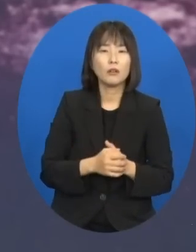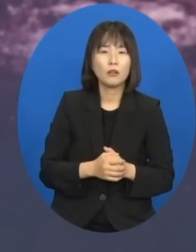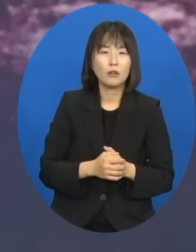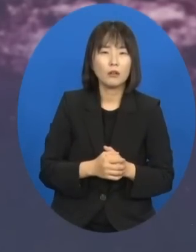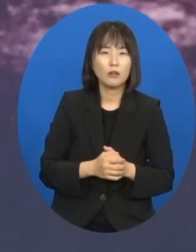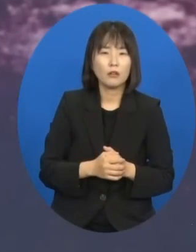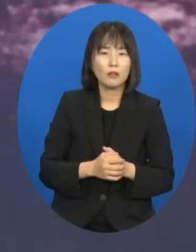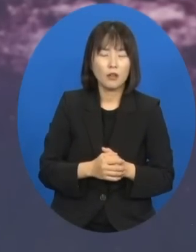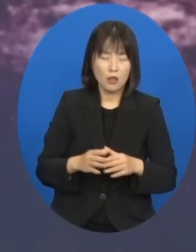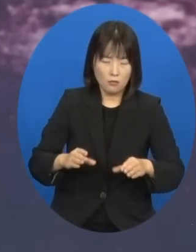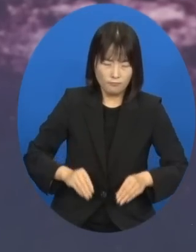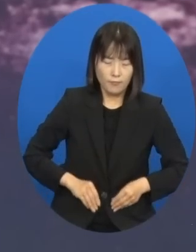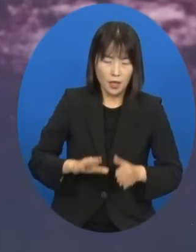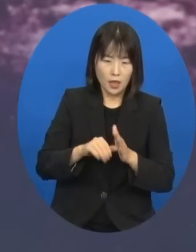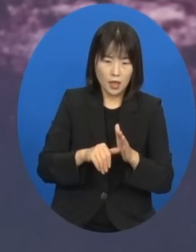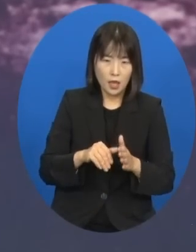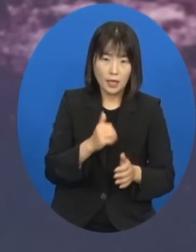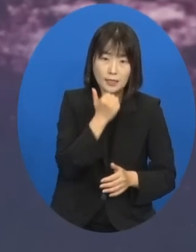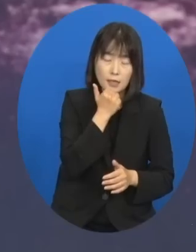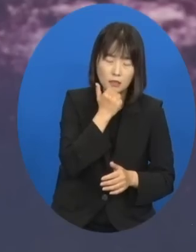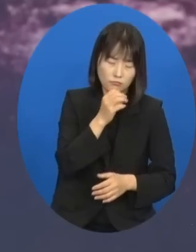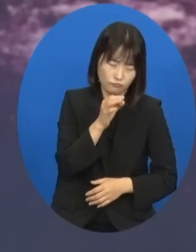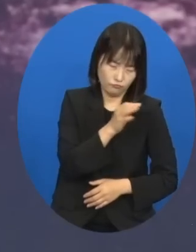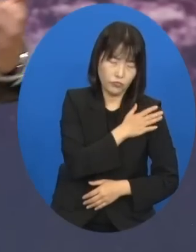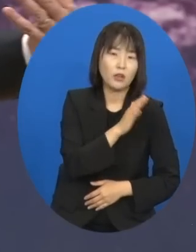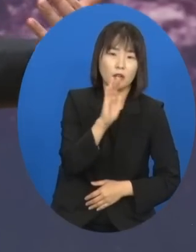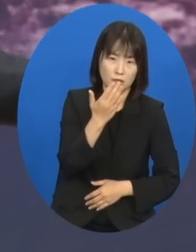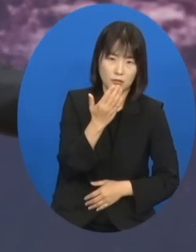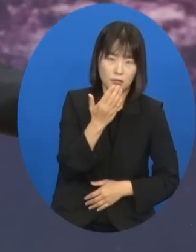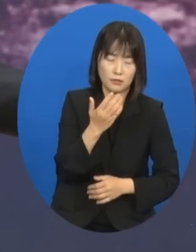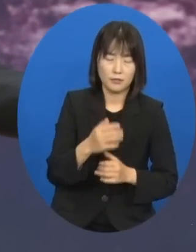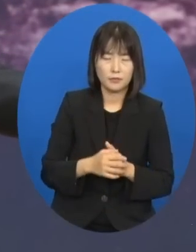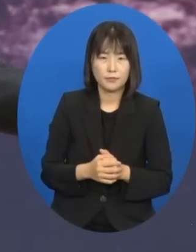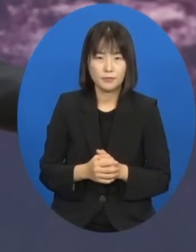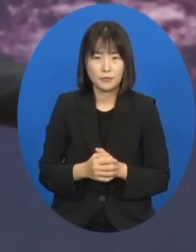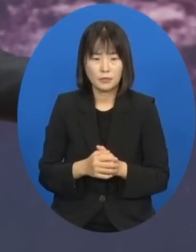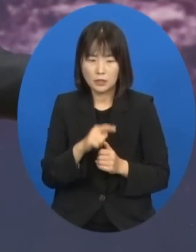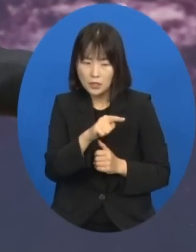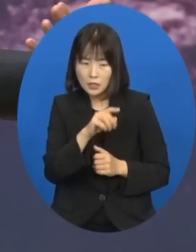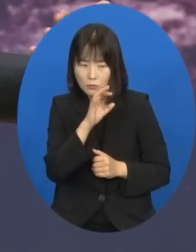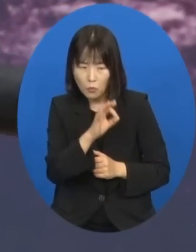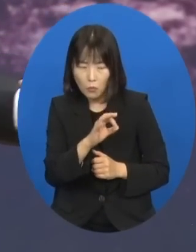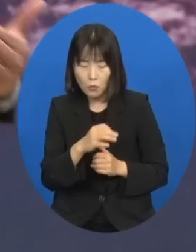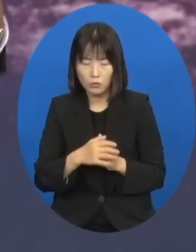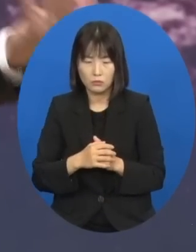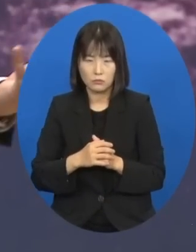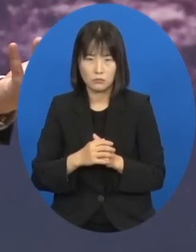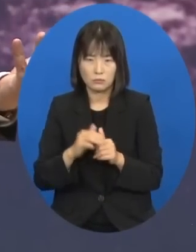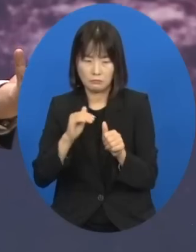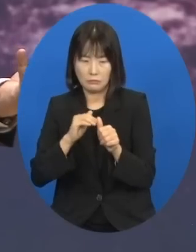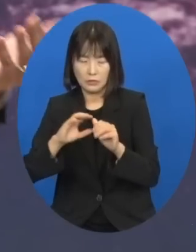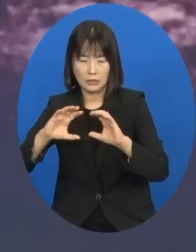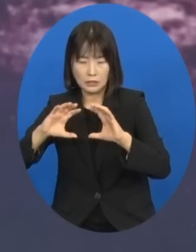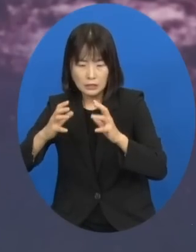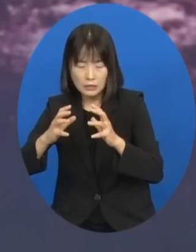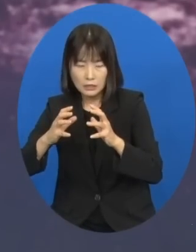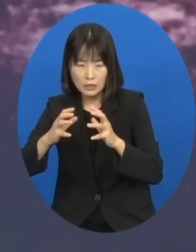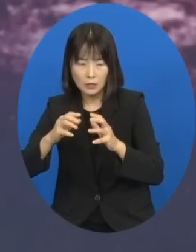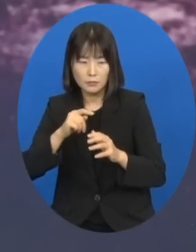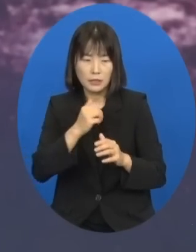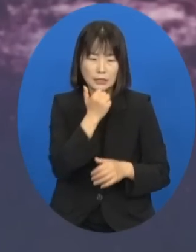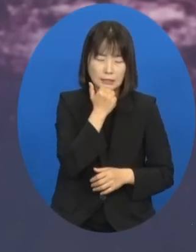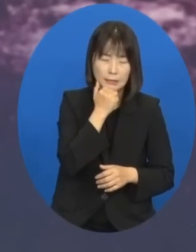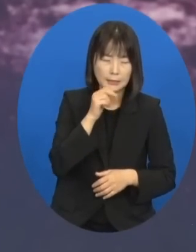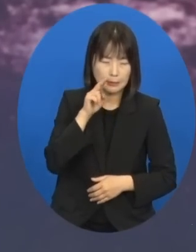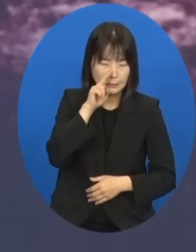돼요. 이런 일이 벌어져요. 근데 그런 것 때문에 블레셋 사람들이 엄청나게 이삭을 시기합니다. 자,